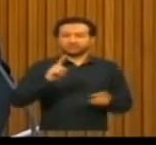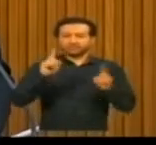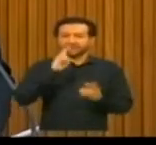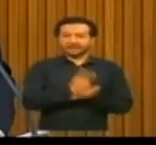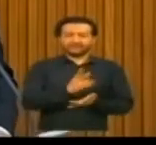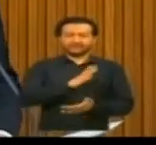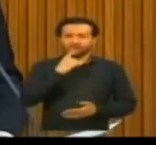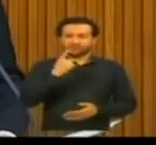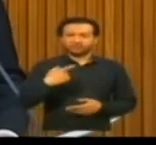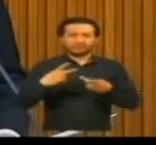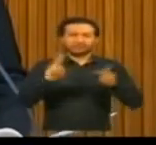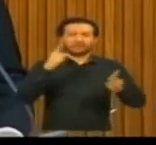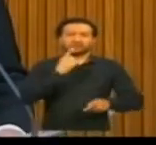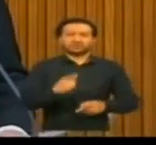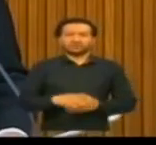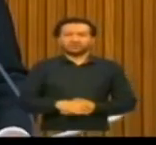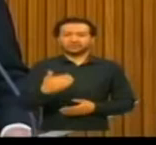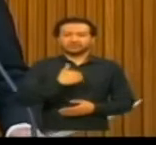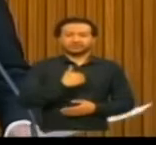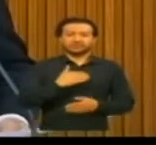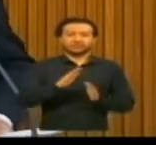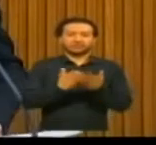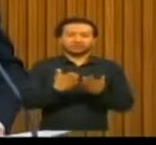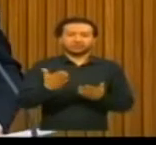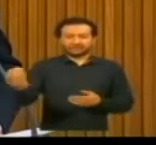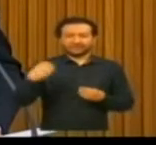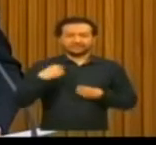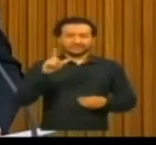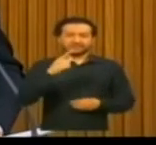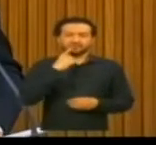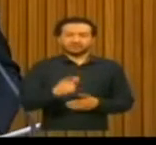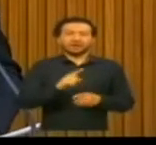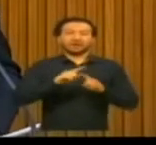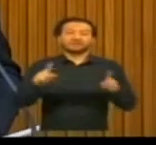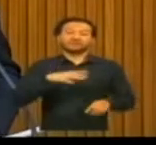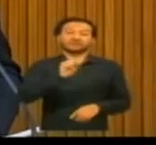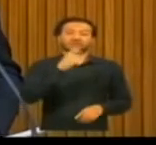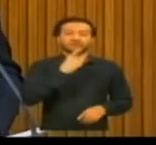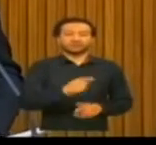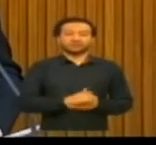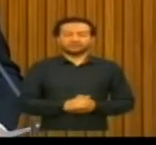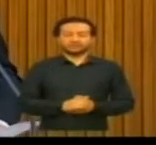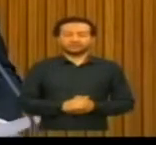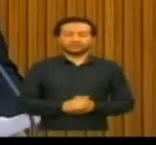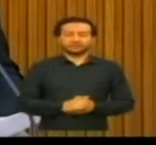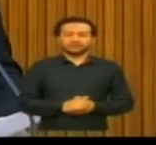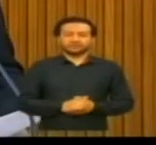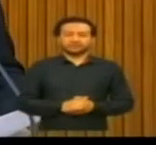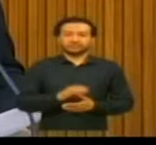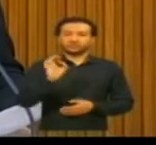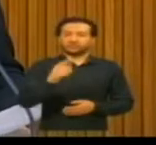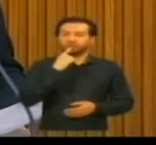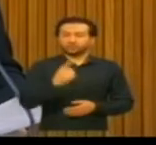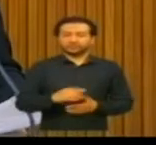kararı var diyor, ben beraat ettim diyor. Benim pasaportumun bana verilmesi lazım. Hayır, vermeyiz diyorlar. Şöyle diyor